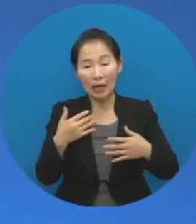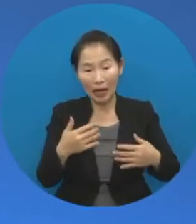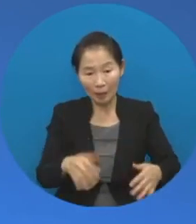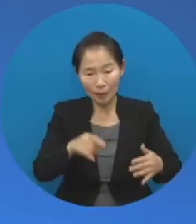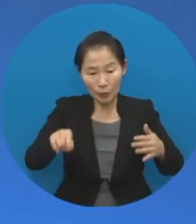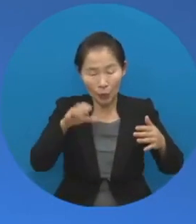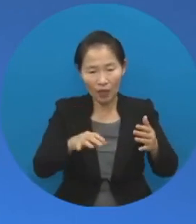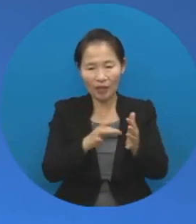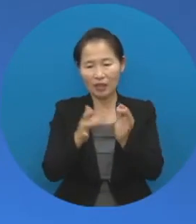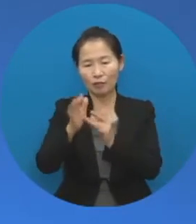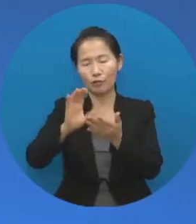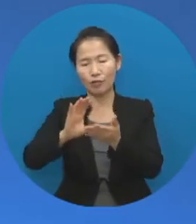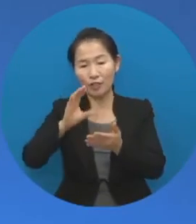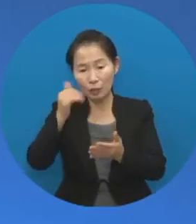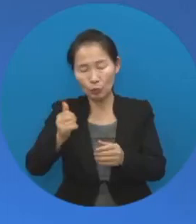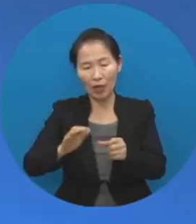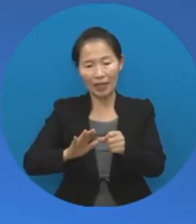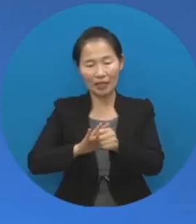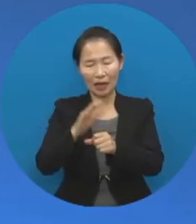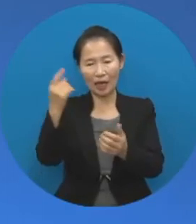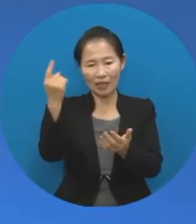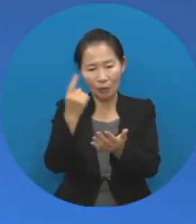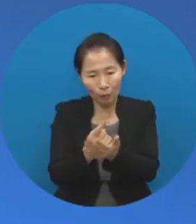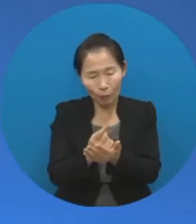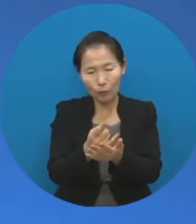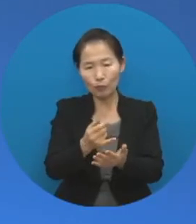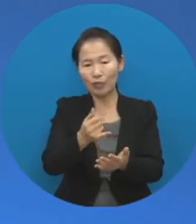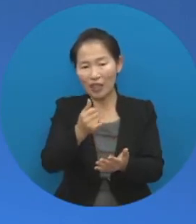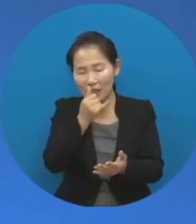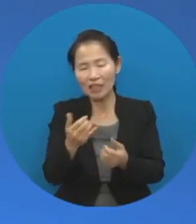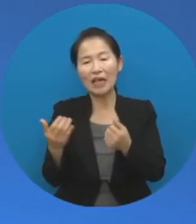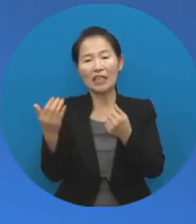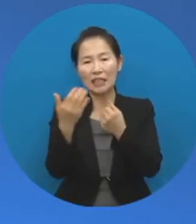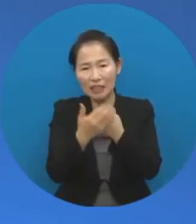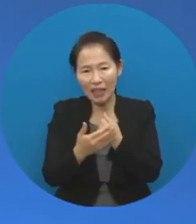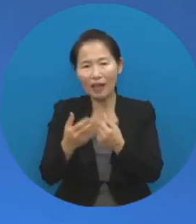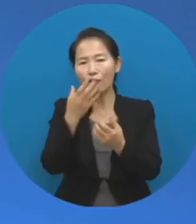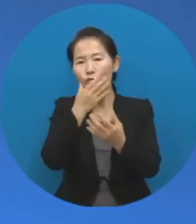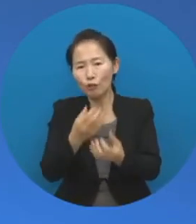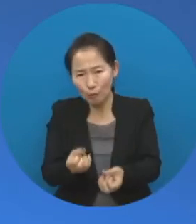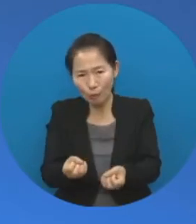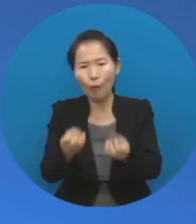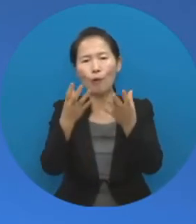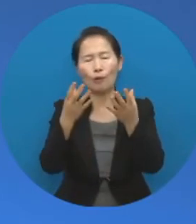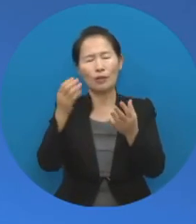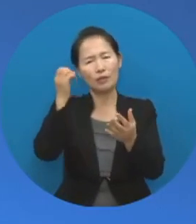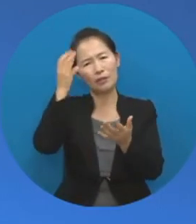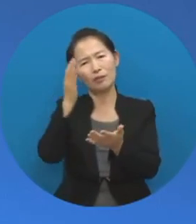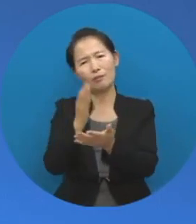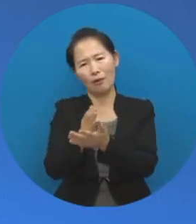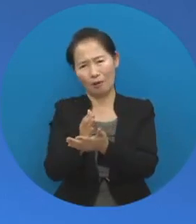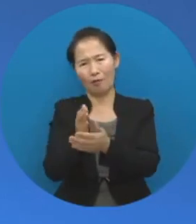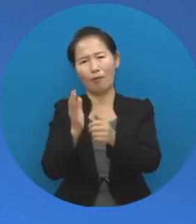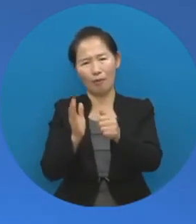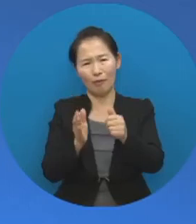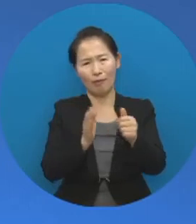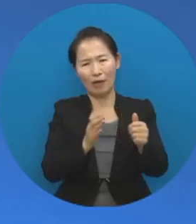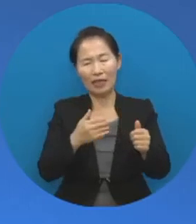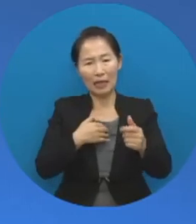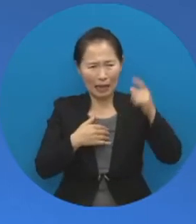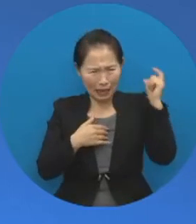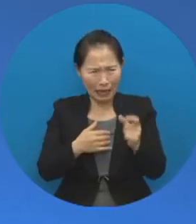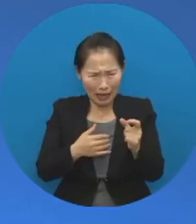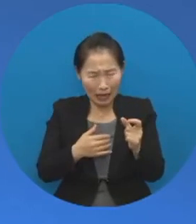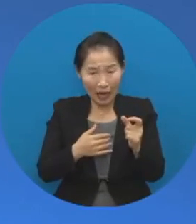있는 축복이고 은혜임을 잊지 않으셨으면 좋겠어요. 내가 강하면 예수님이 들어올 자리가